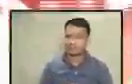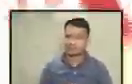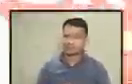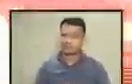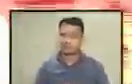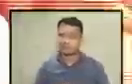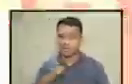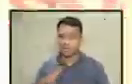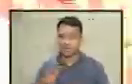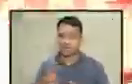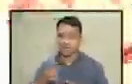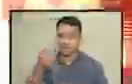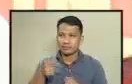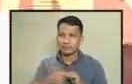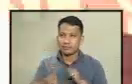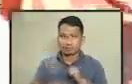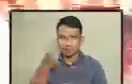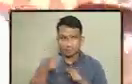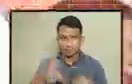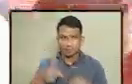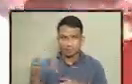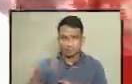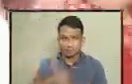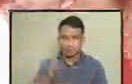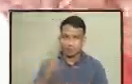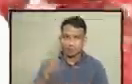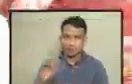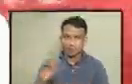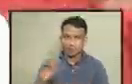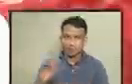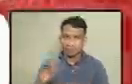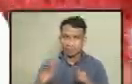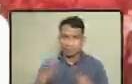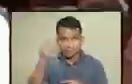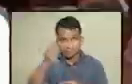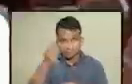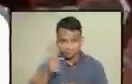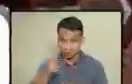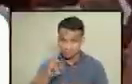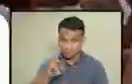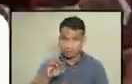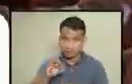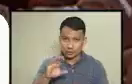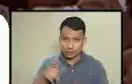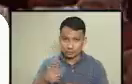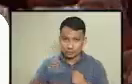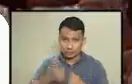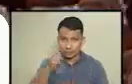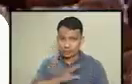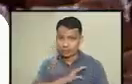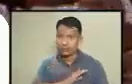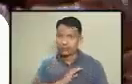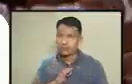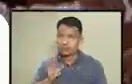para sa koponan ng Ginebra ang pagkakasungkit ng tropeo sa 2019 PBA Governors Cup. Alay rin nila ito sa kanilang sixth